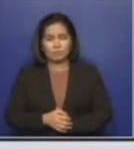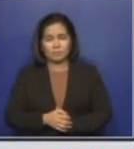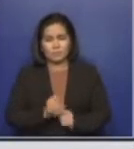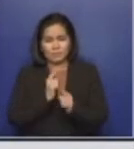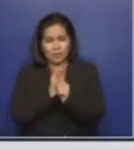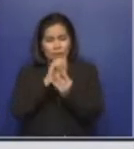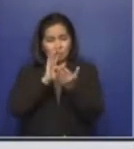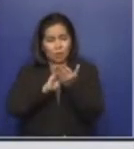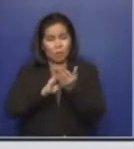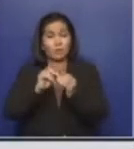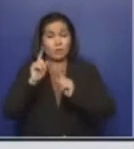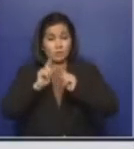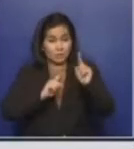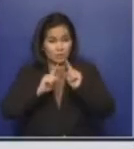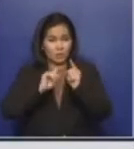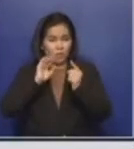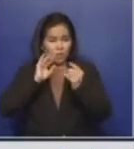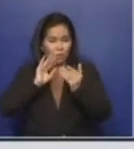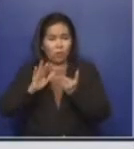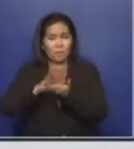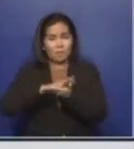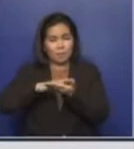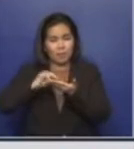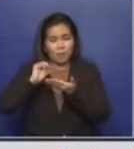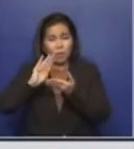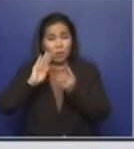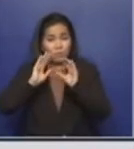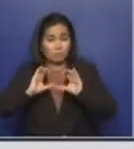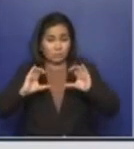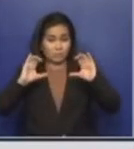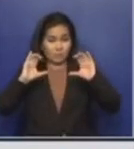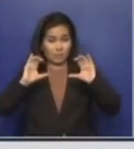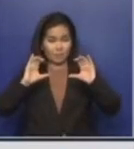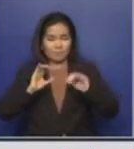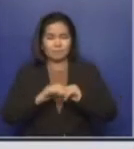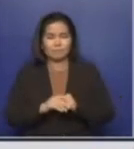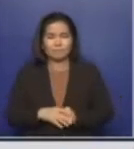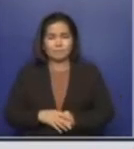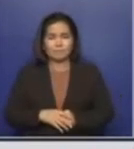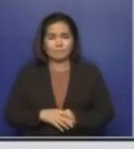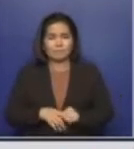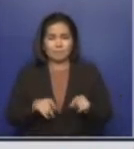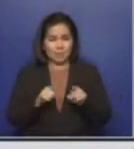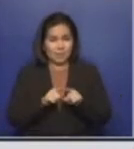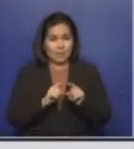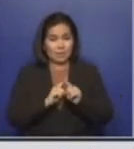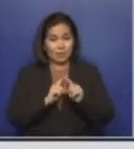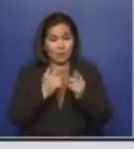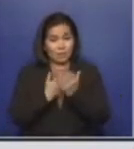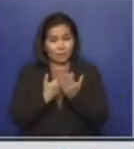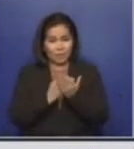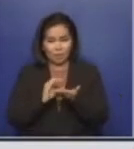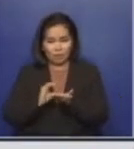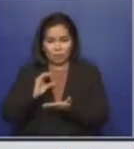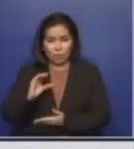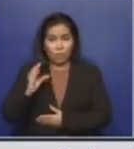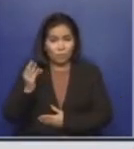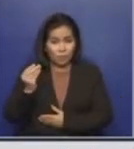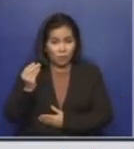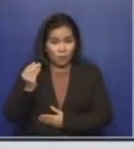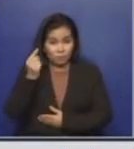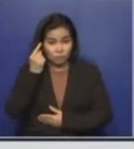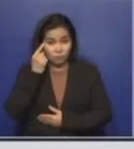าซึ่งเป็นมหาวิทยาลัยของรัฐเหมือนกันแต่งบประมาณท่านให้เท่าไหร่รู้ไหมครับท่านประ